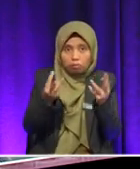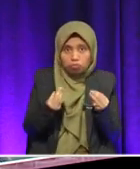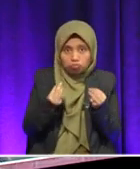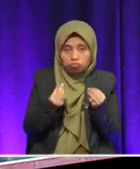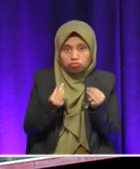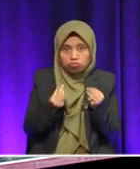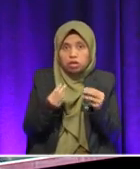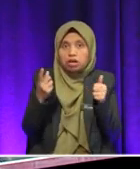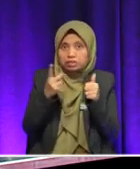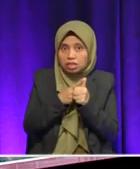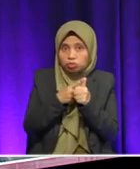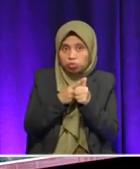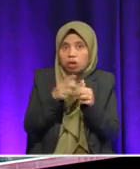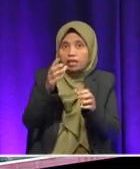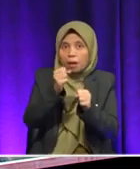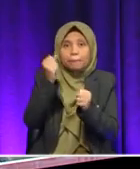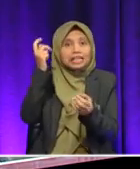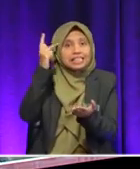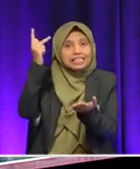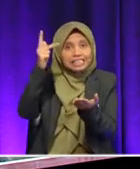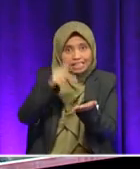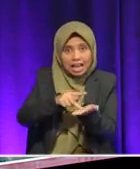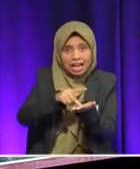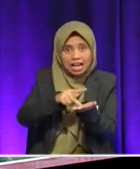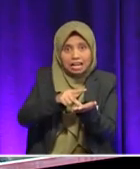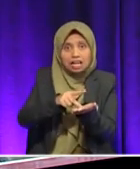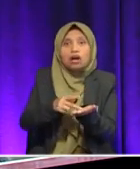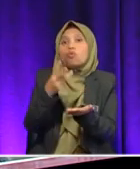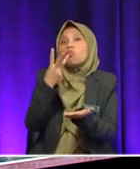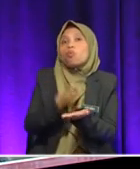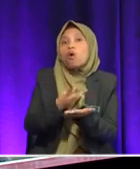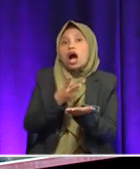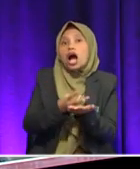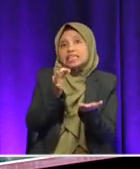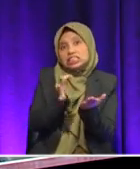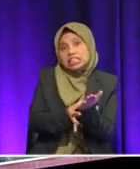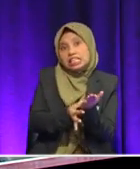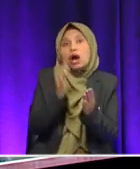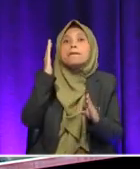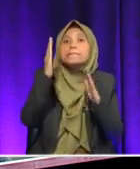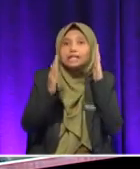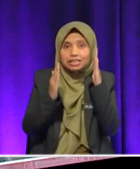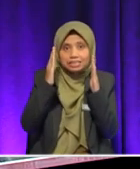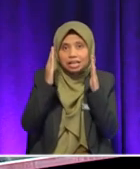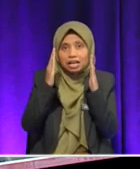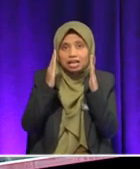supaya Anda dapat mengenal mengenali wangsiling Malaysia